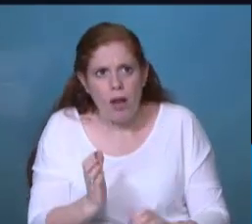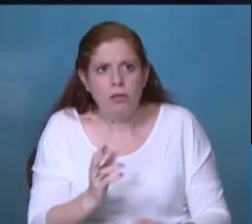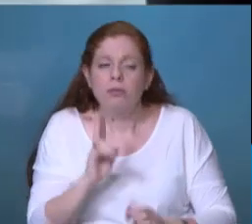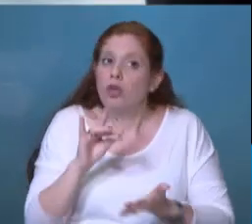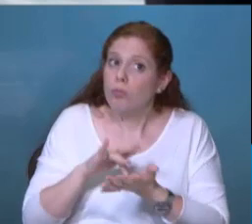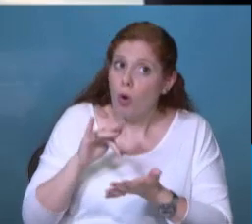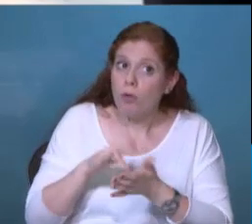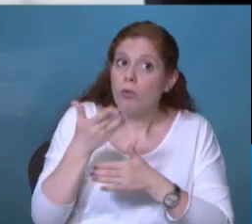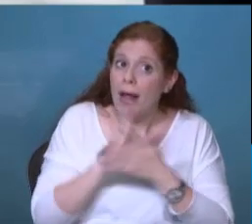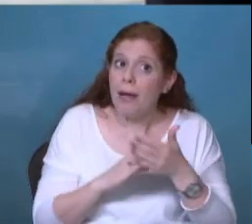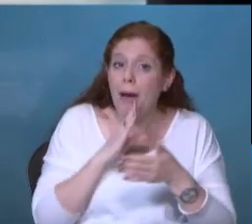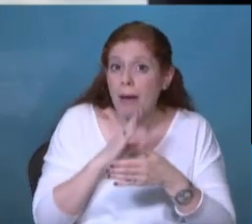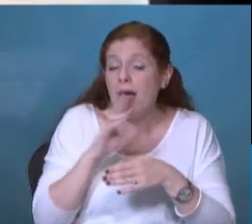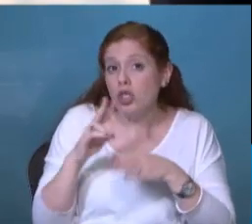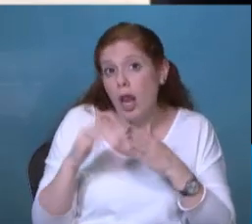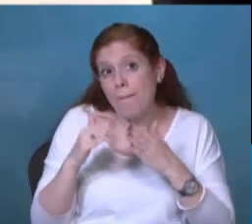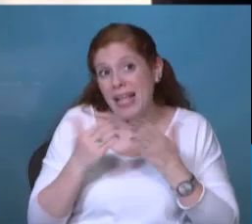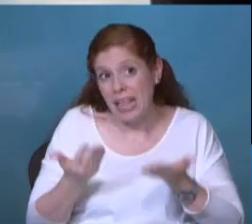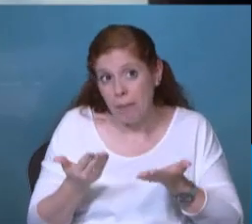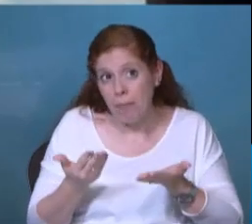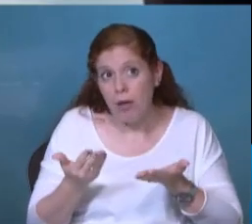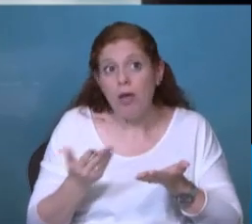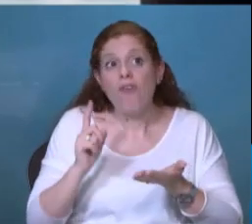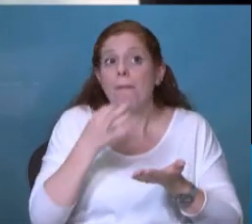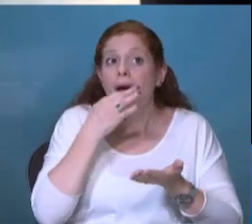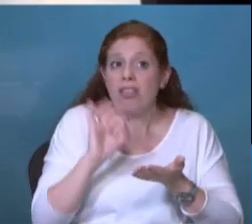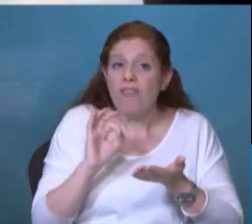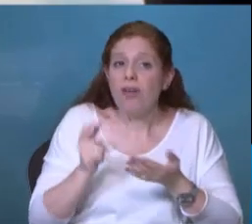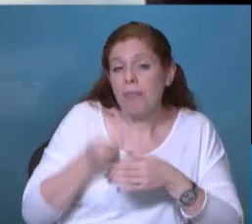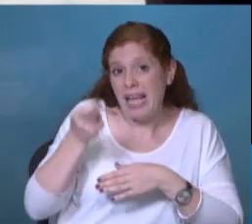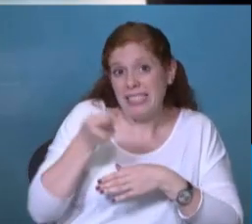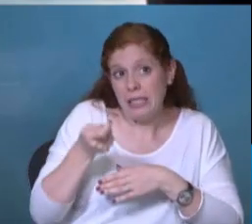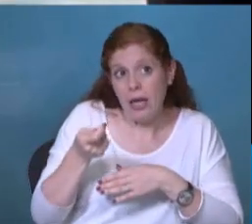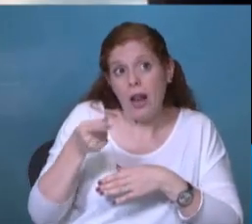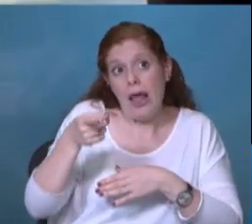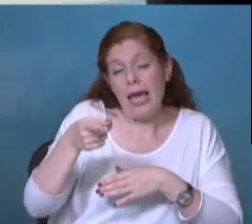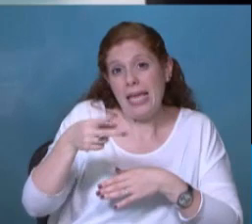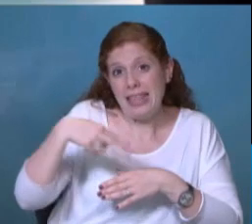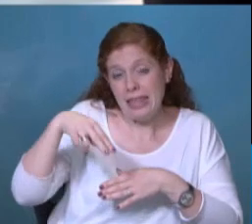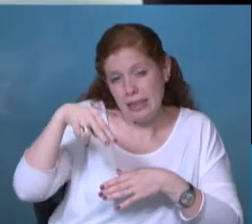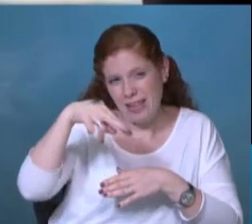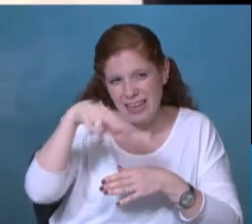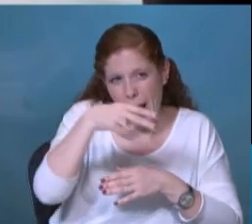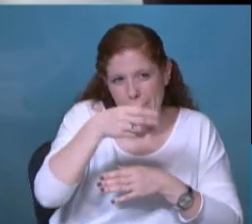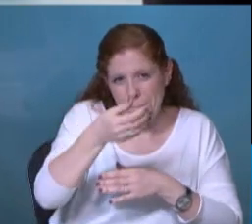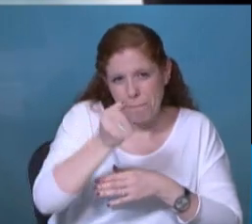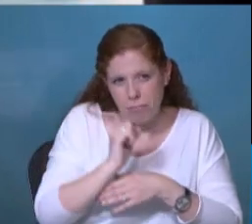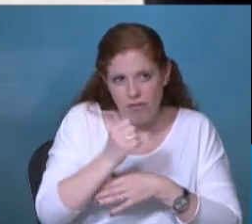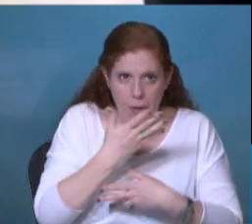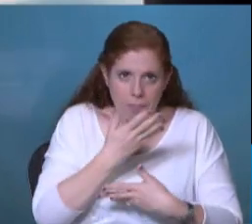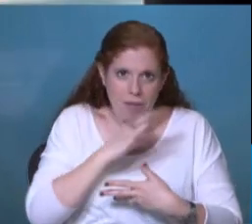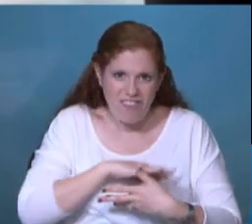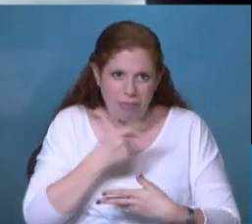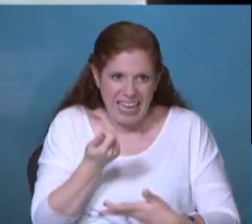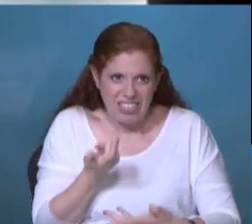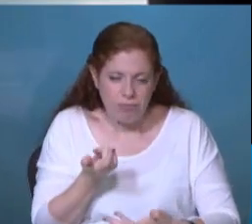also involved in the problem because they own houses, they prefer to rent it to the tourists, they get money from that.